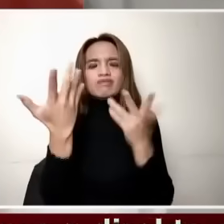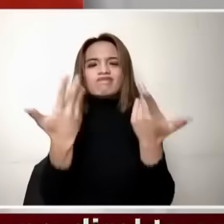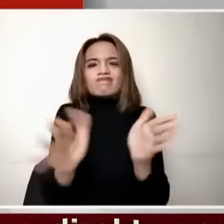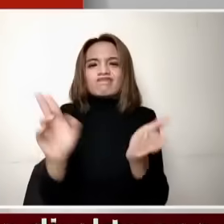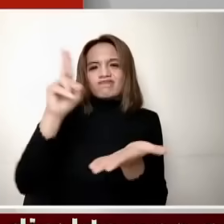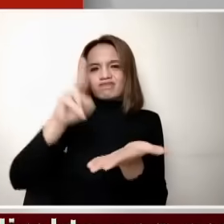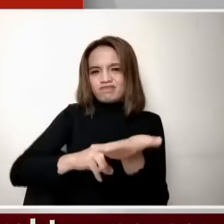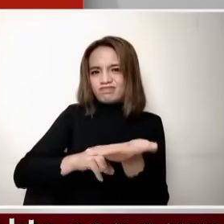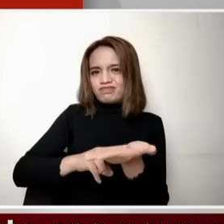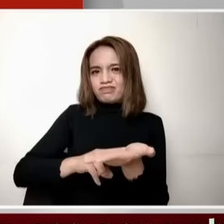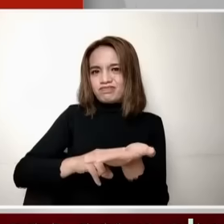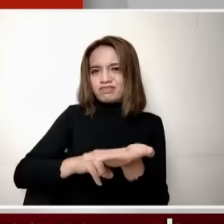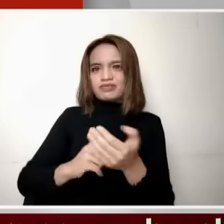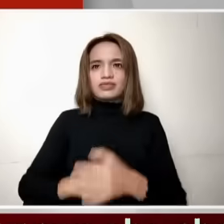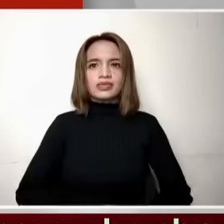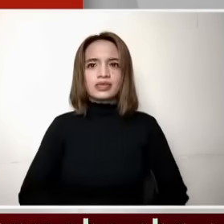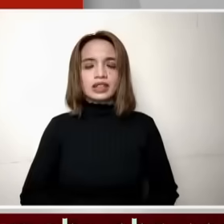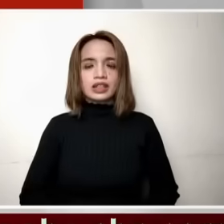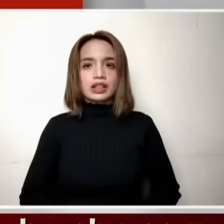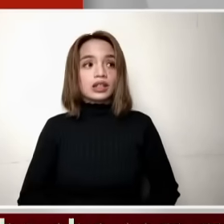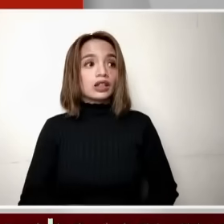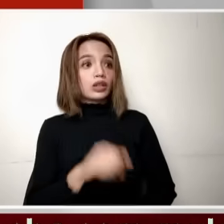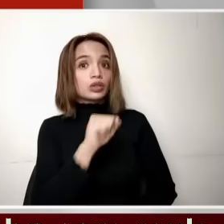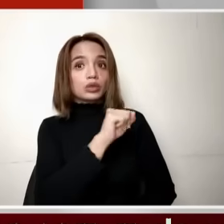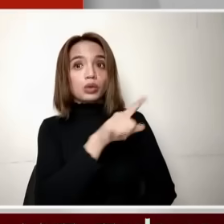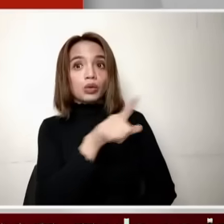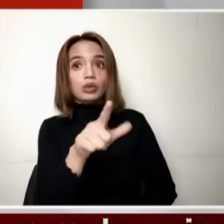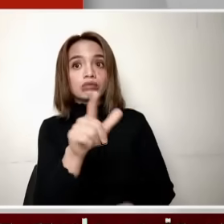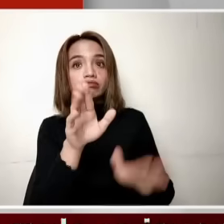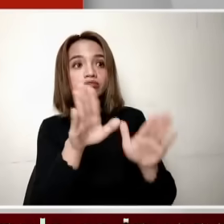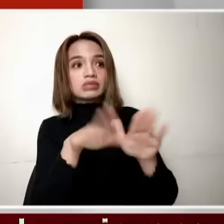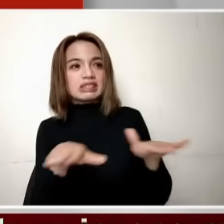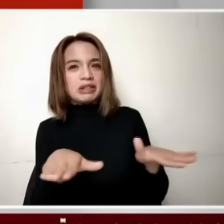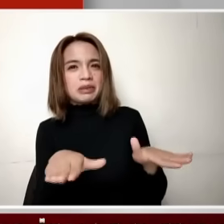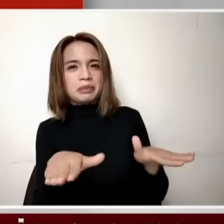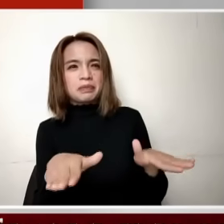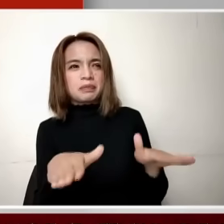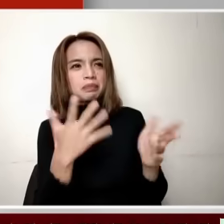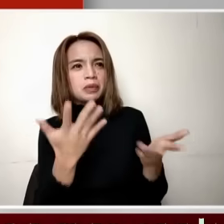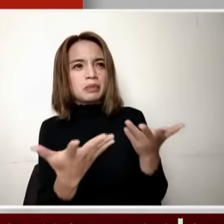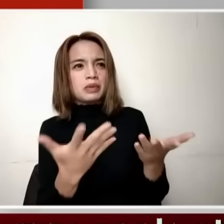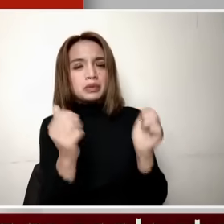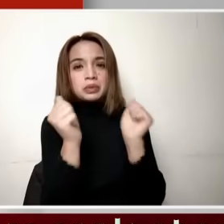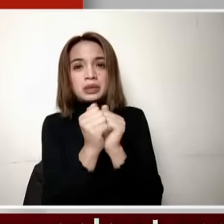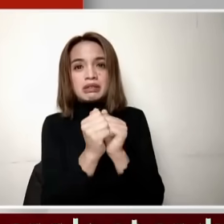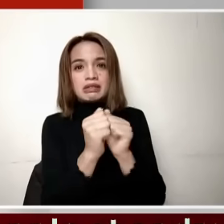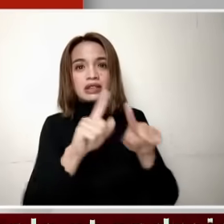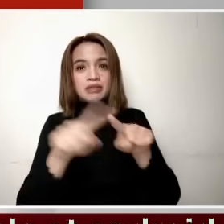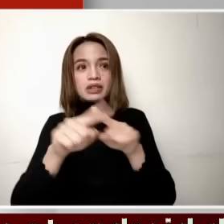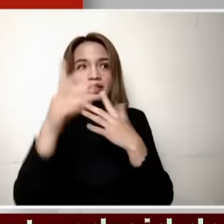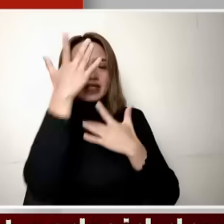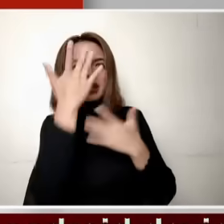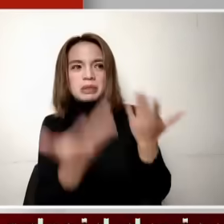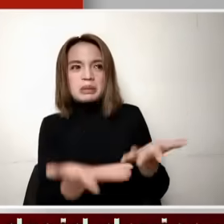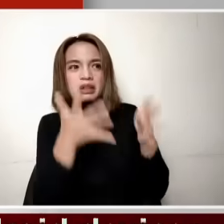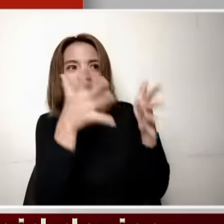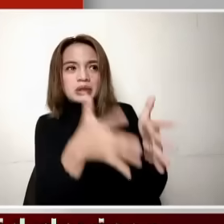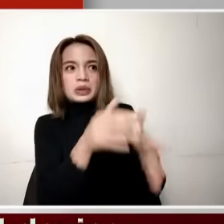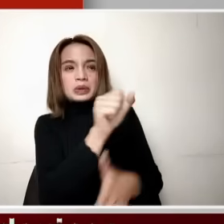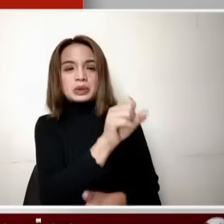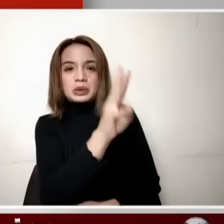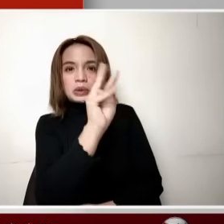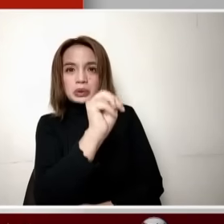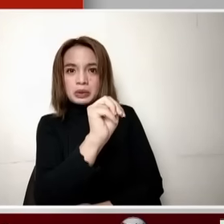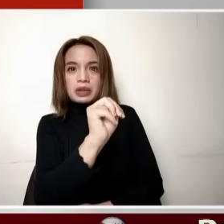Abalos. Yung may mga may comorbidity namin, baka maiwan sila sa Mega Mall, at least lang ready doon sa Mega Mall kapag ka